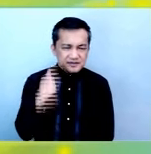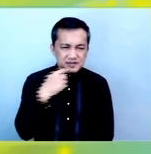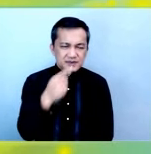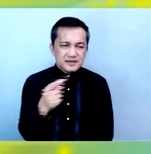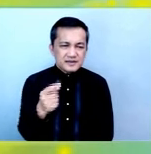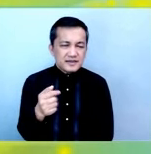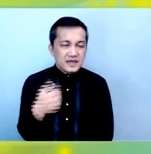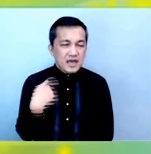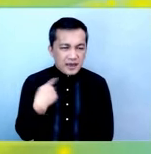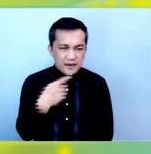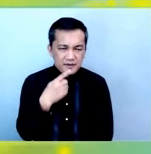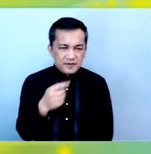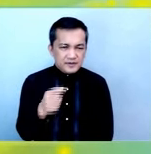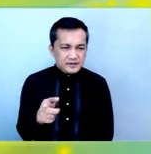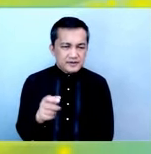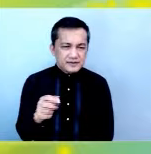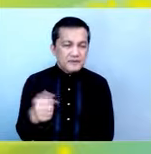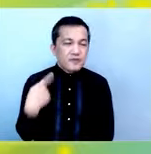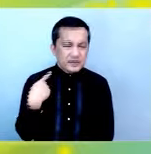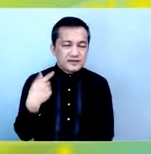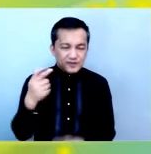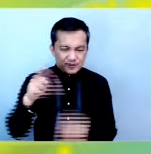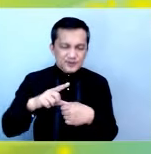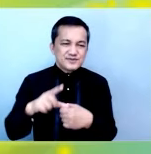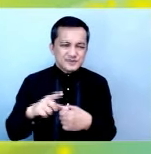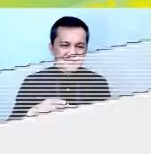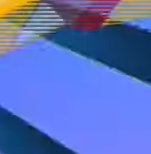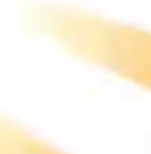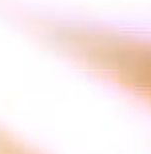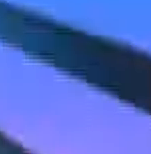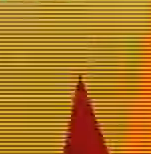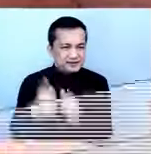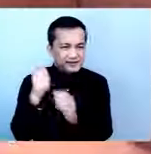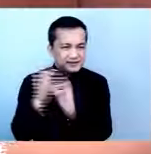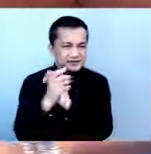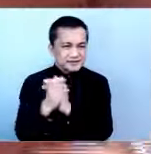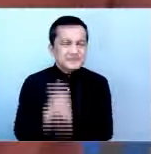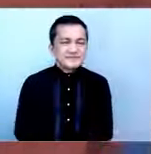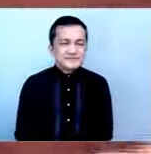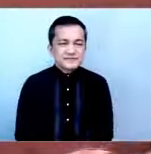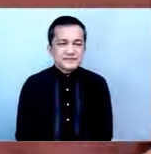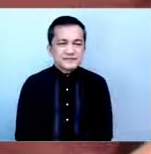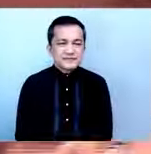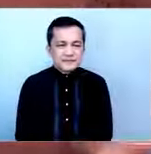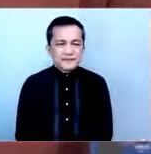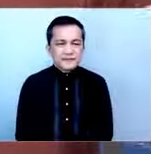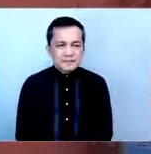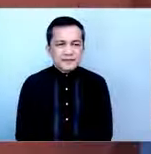para maklaim ang inyong load. Congrats! Nabuhuli ako ng pulgoron!